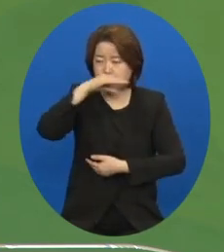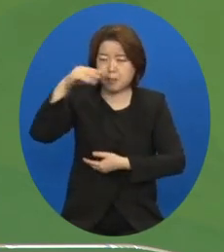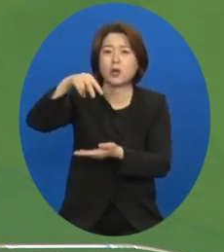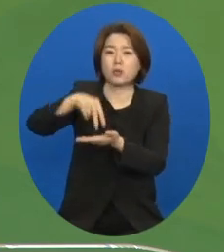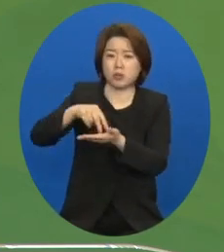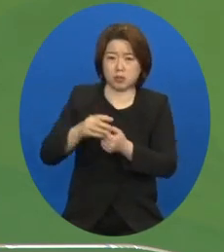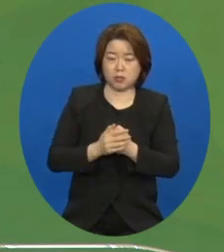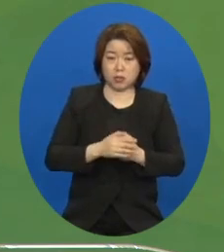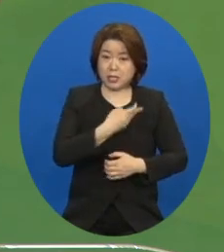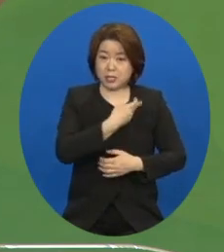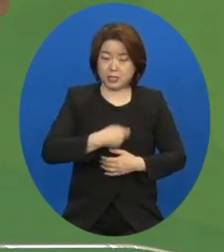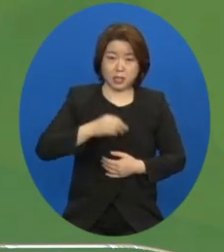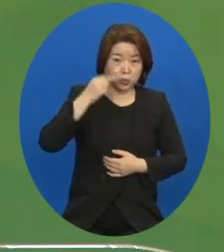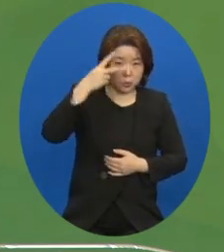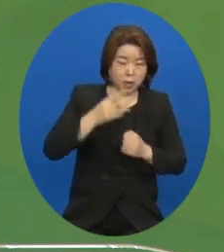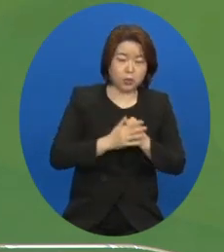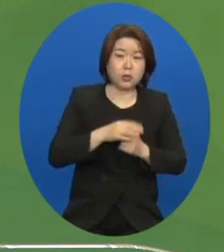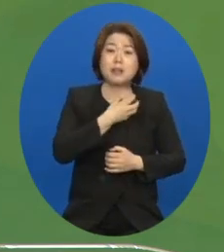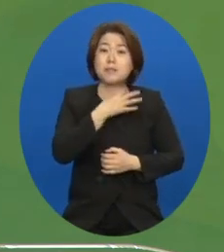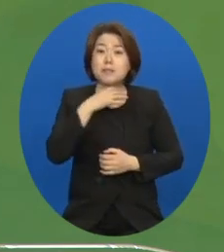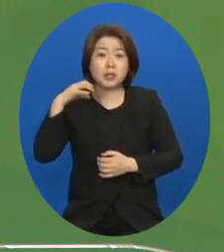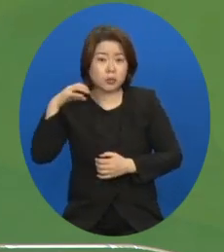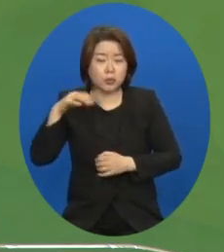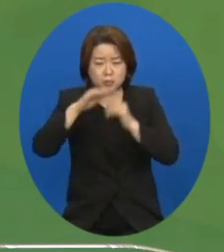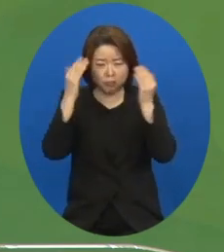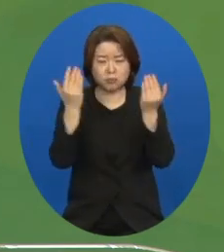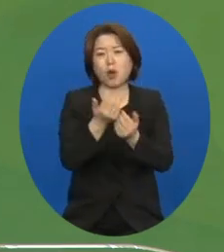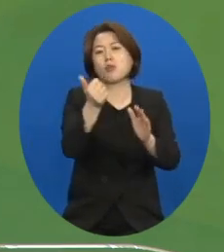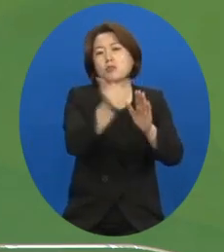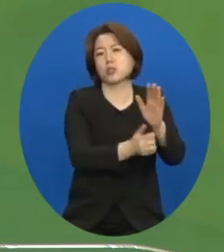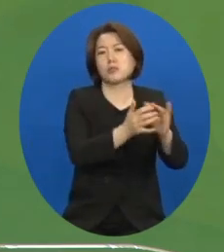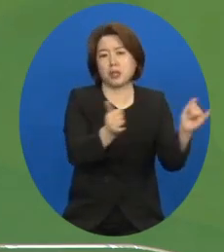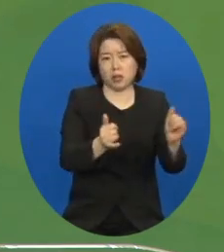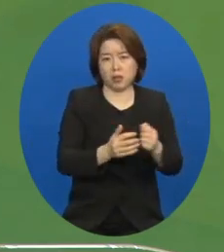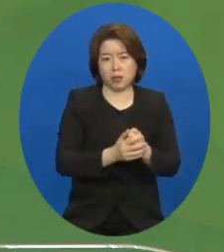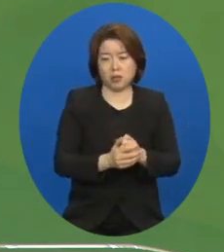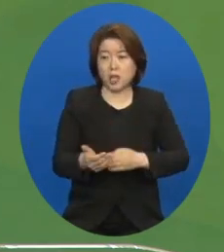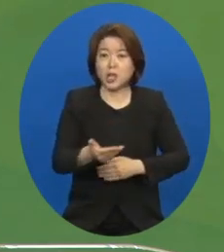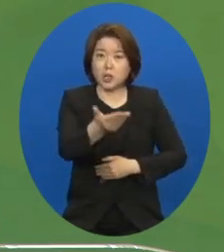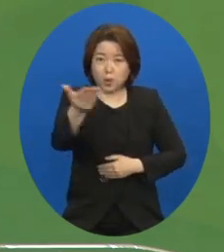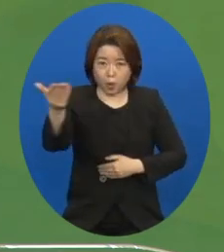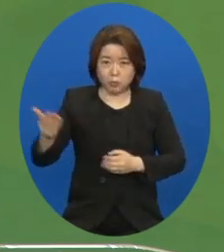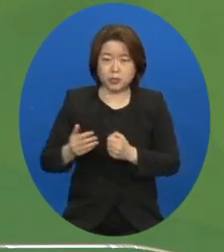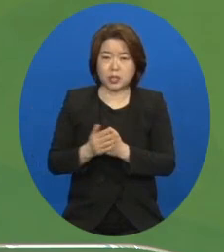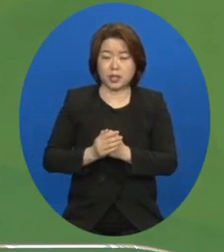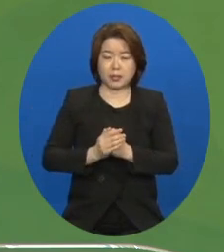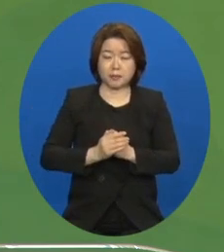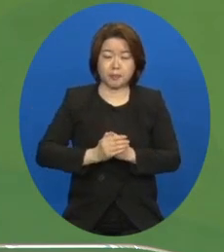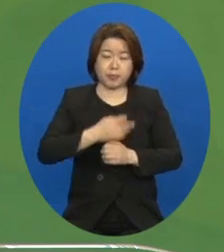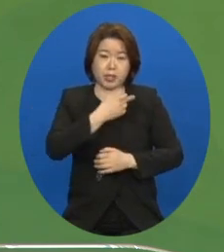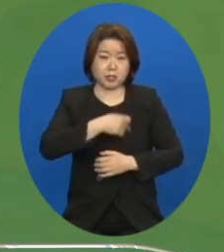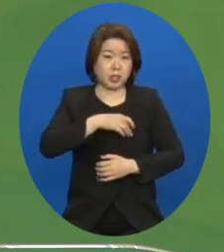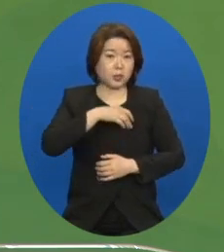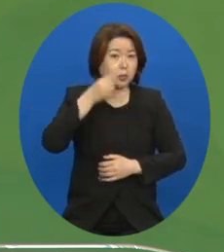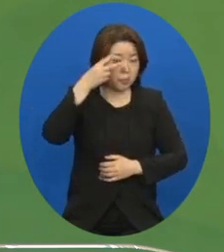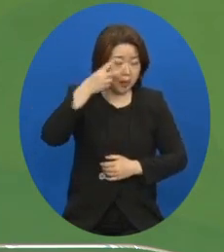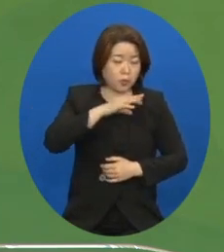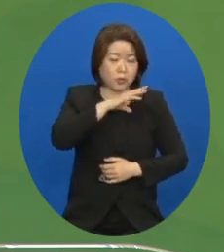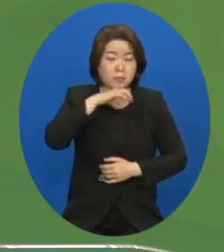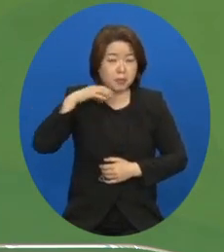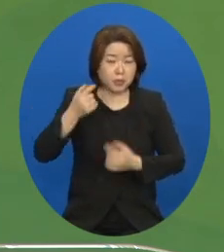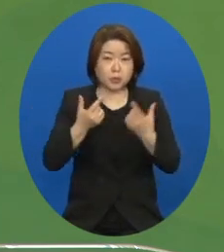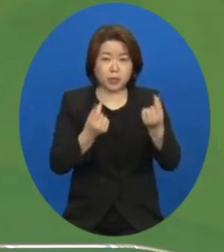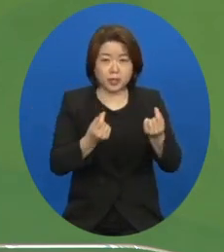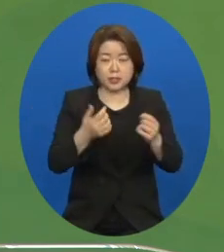사도 바울, 베드로 다 실패자였어요. 여러분 중에 사도 바울이나 베드로 같은